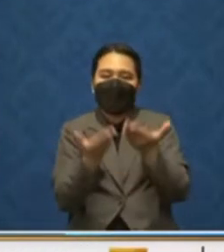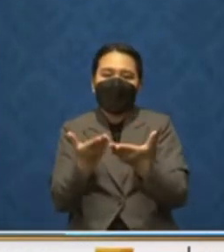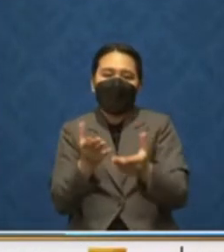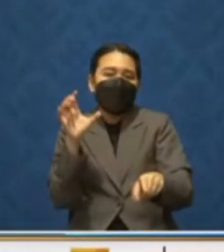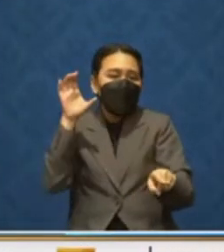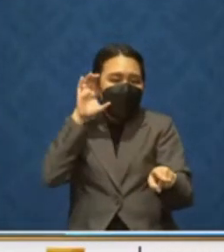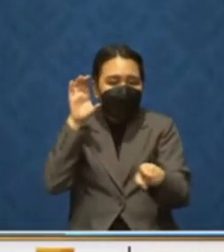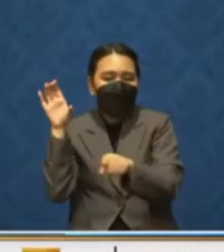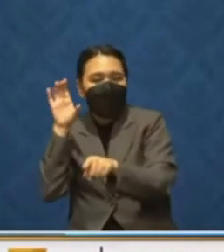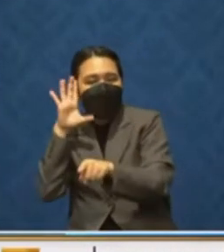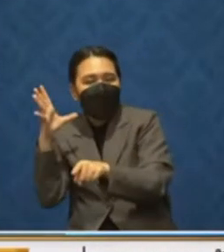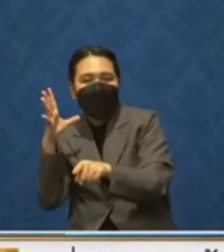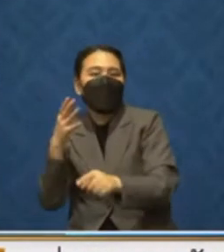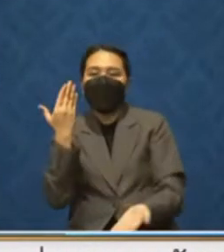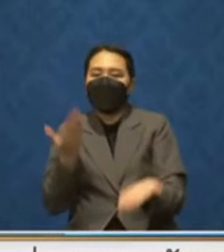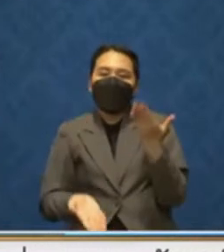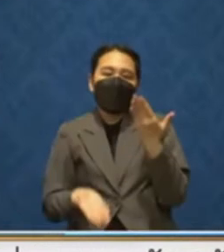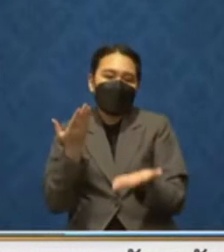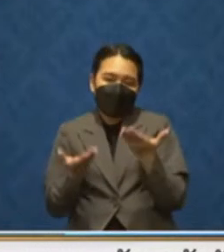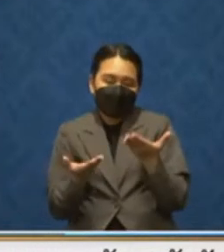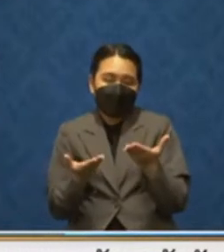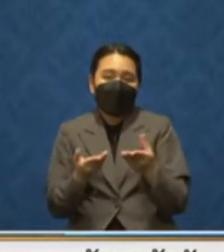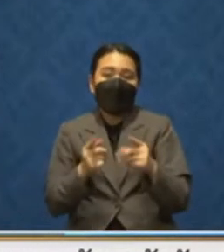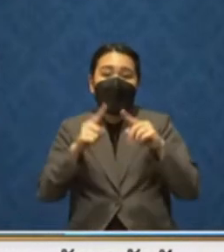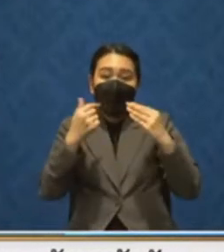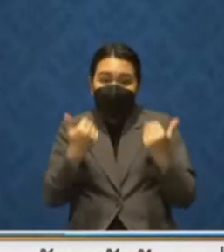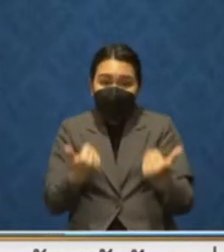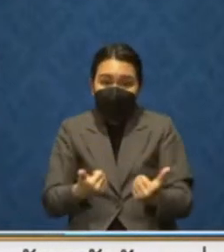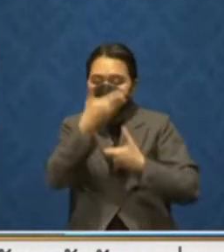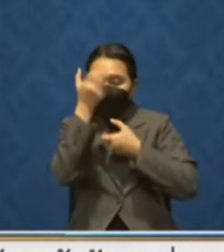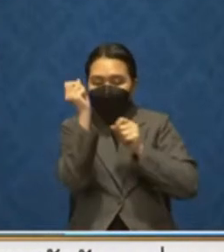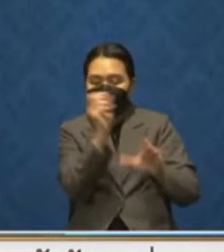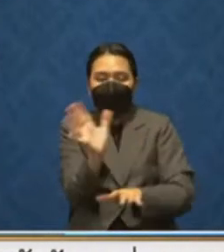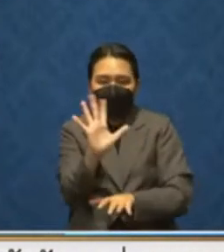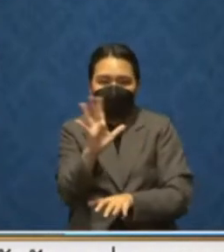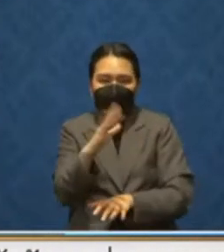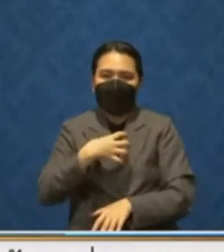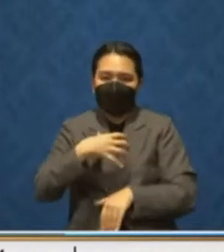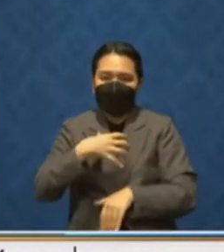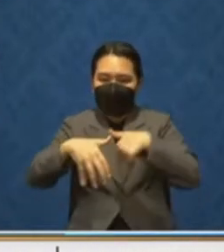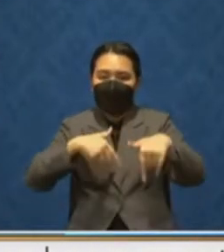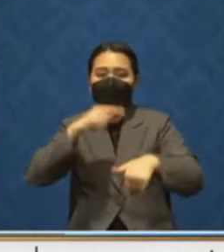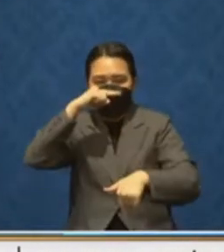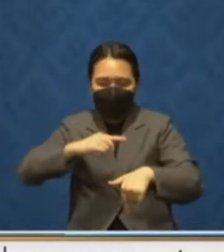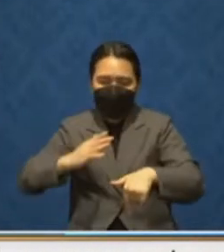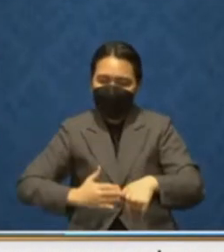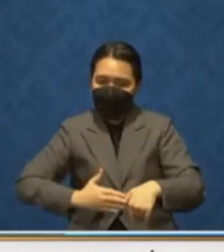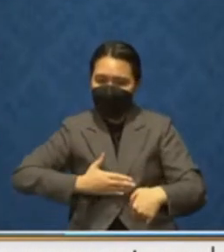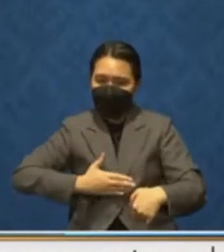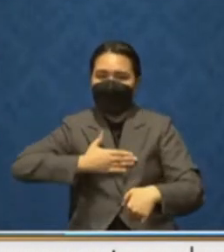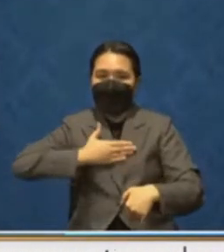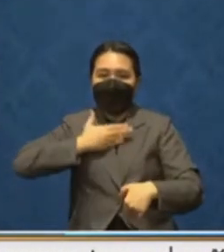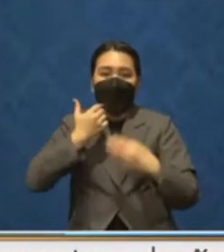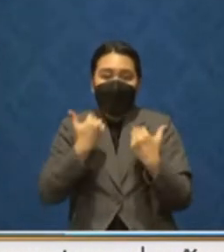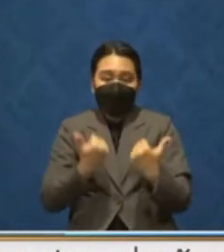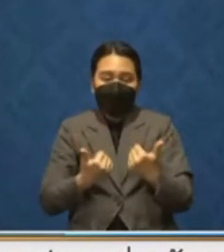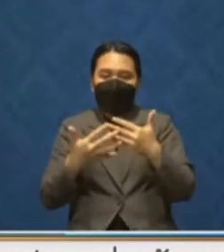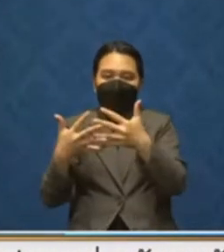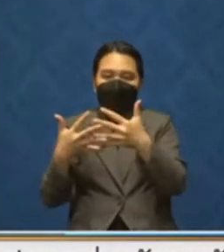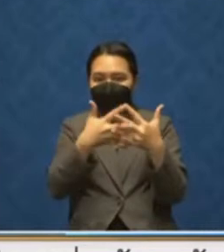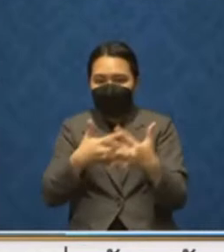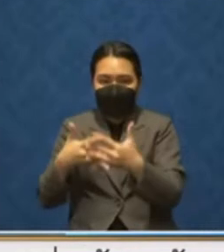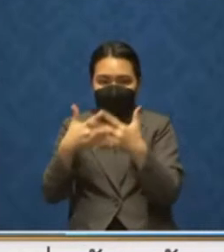เนี่ยวันนี้เราก็ไม่ได้ทอดทิ้งเรื่องนี้และผมใหญ่คนไทยภูมิใจความสำเร็จของสหรัฐของเราที่ทางการสหรัฐและประเมิน